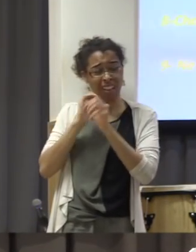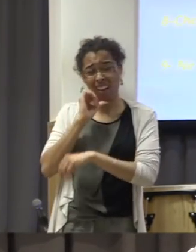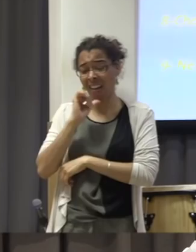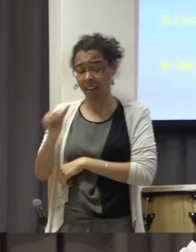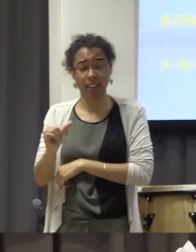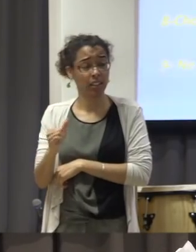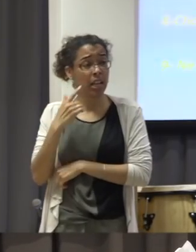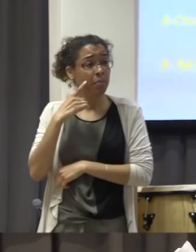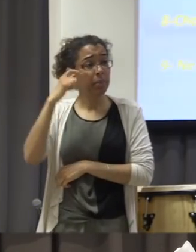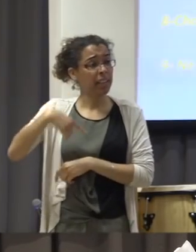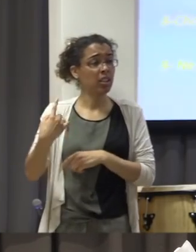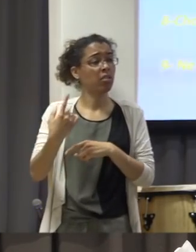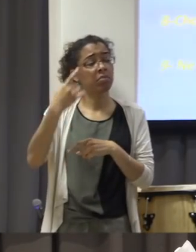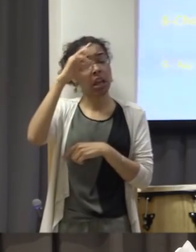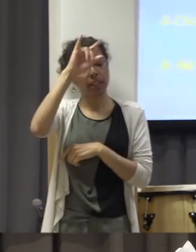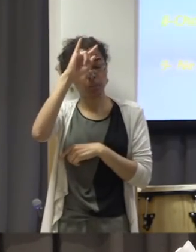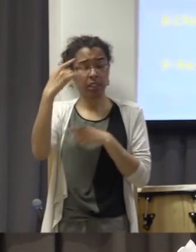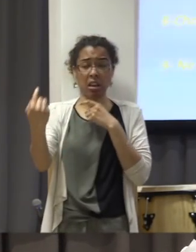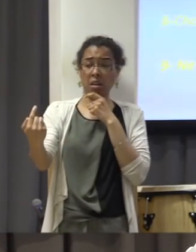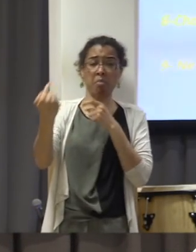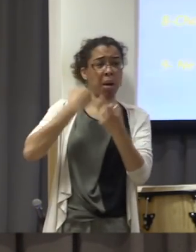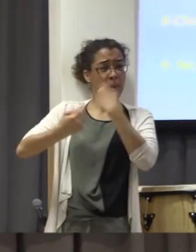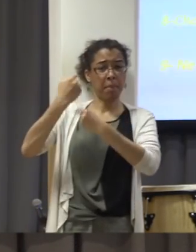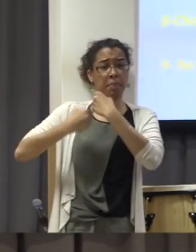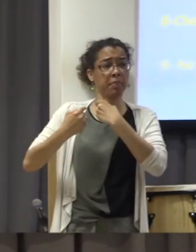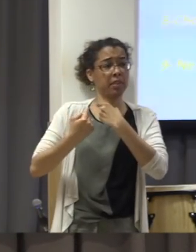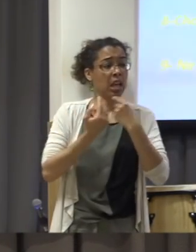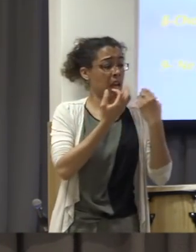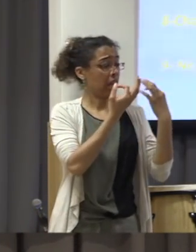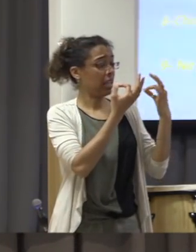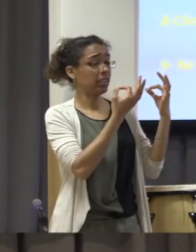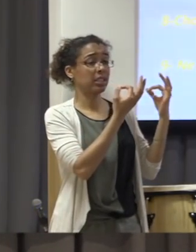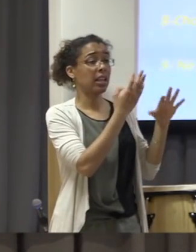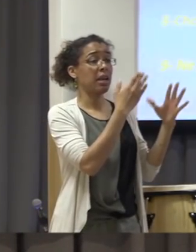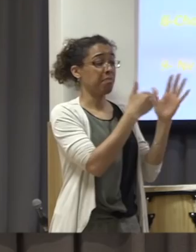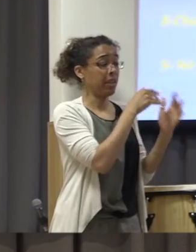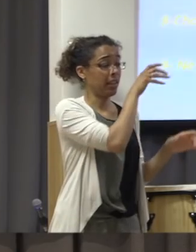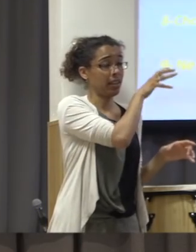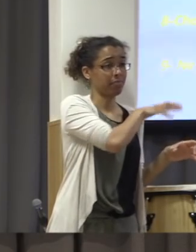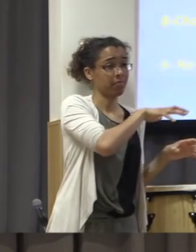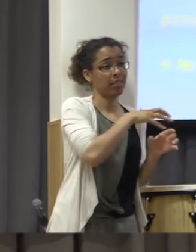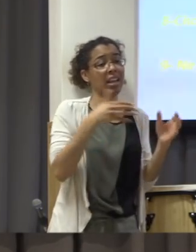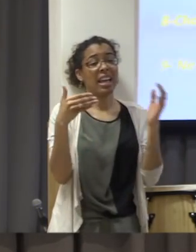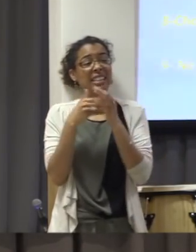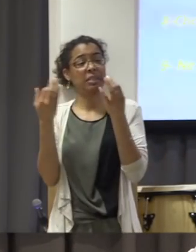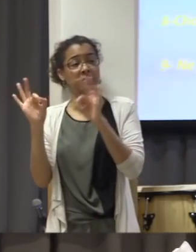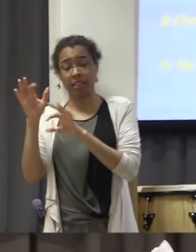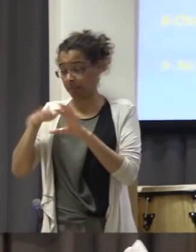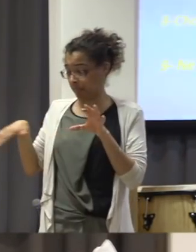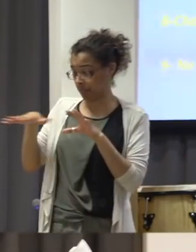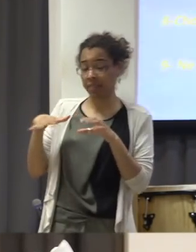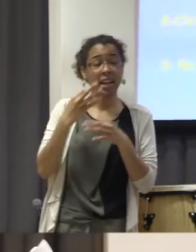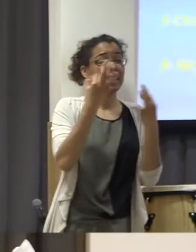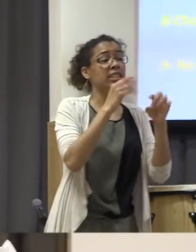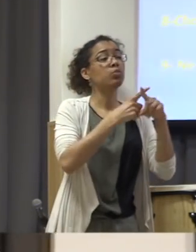Si l'ennemi m'attaque, qu'il m'envoie des flèches, 1000 à mon côté, 10 000 à ma droite, ça fait combien? 10 plus 1, ça